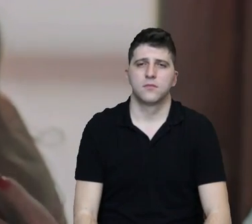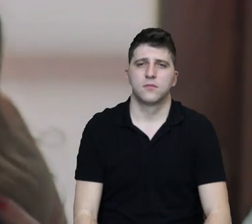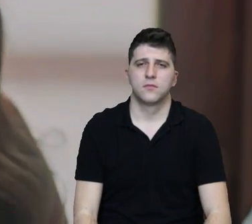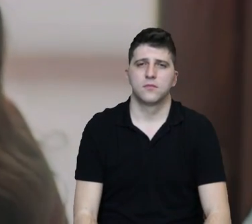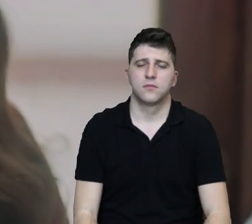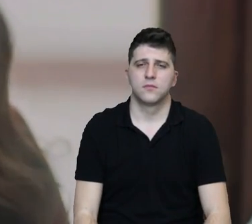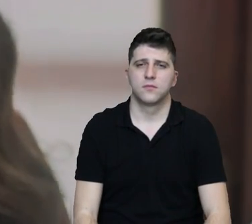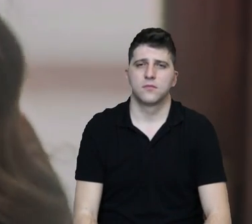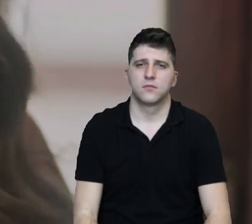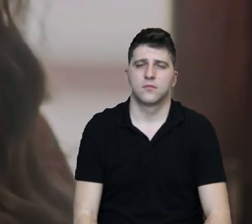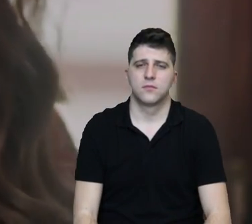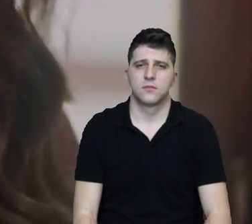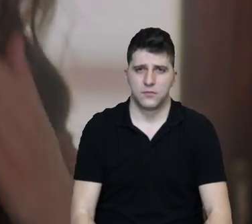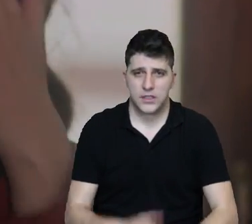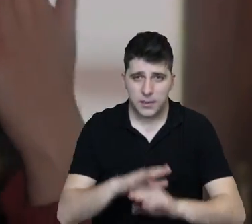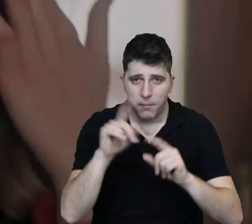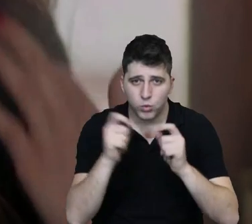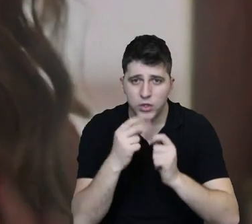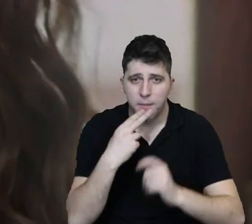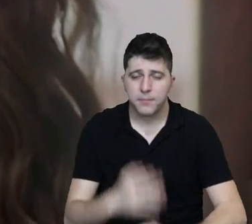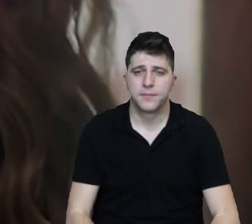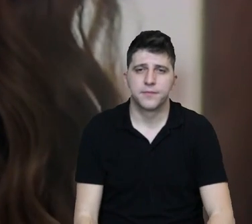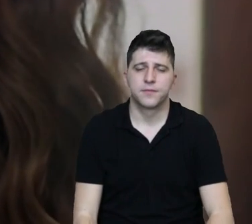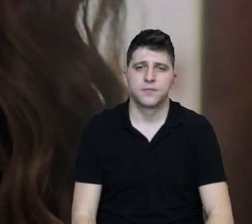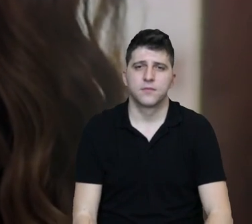Burcu düşünüyor. Tamam mı Burcan?